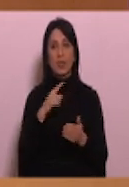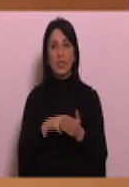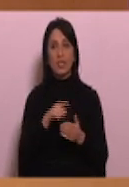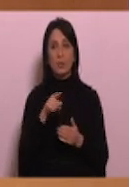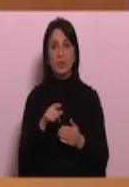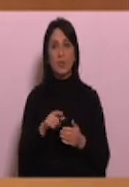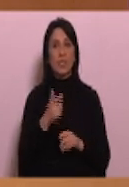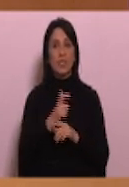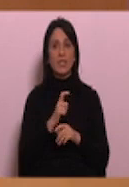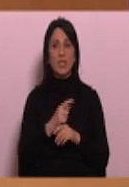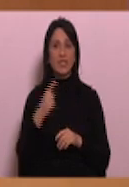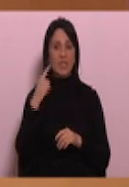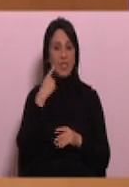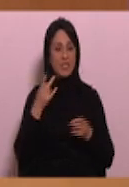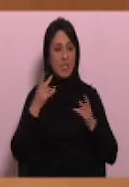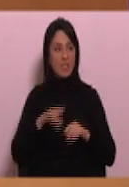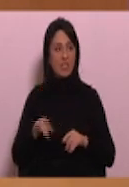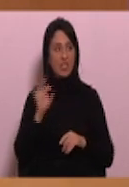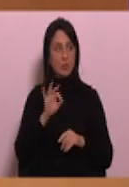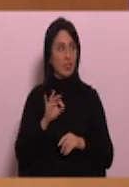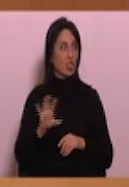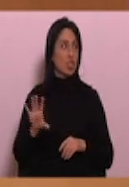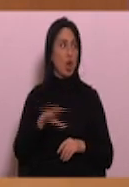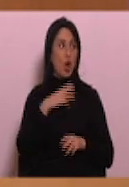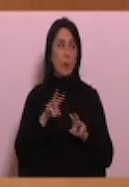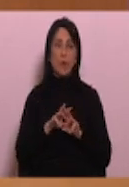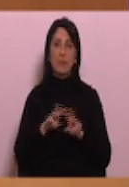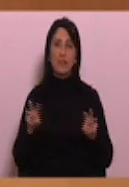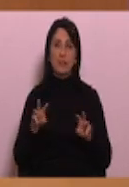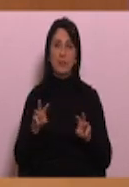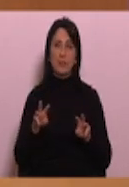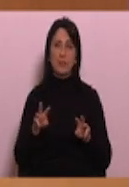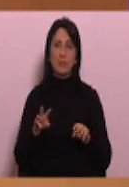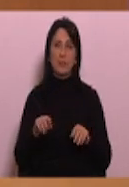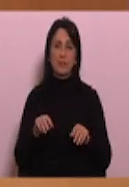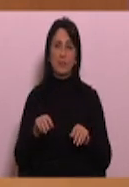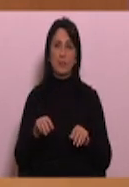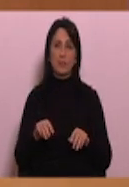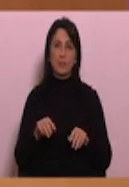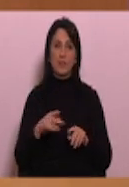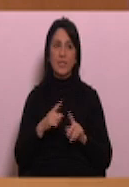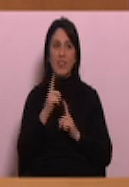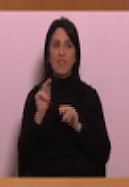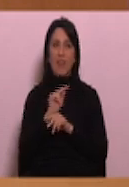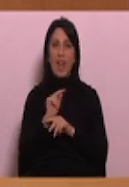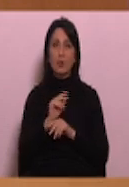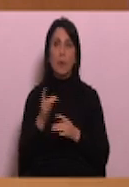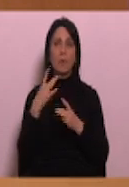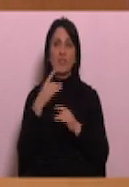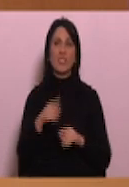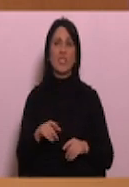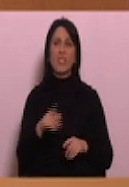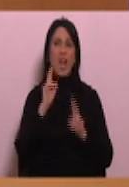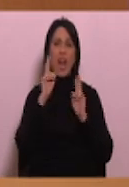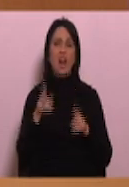რომ მე ძალიან ნაწყენი დავრჩი იმისა, რომ ყოფილი მინისტრი იმის, რა ქვია, ინფრასტრუქტურისა მითხრა, ისიც